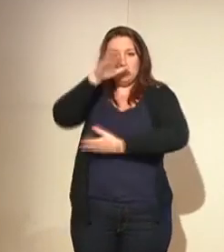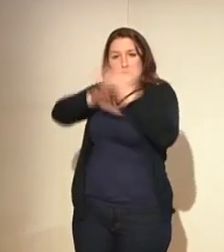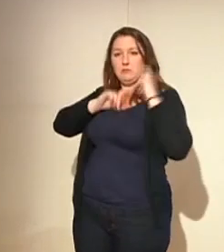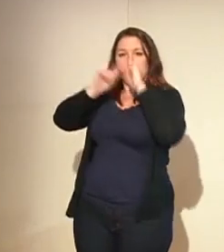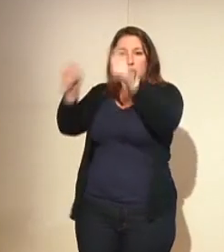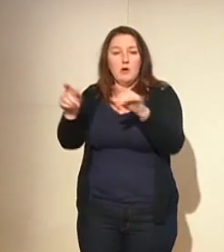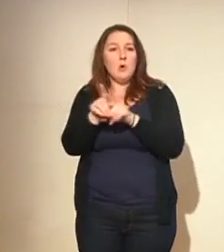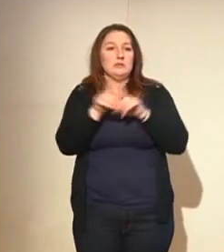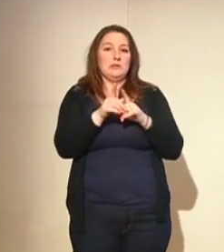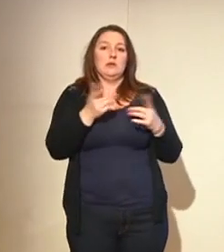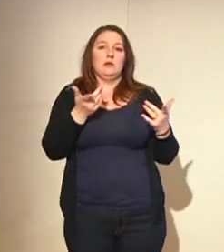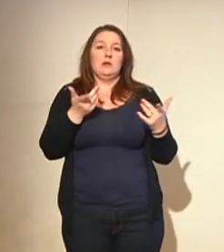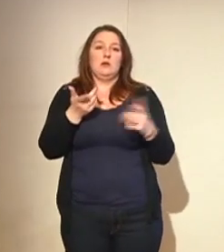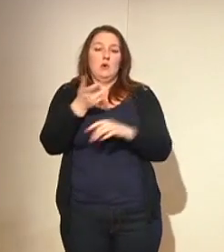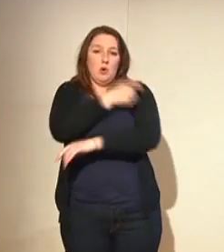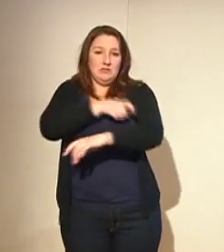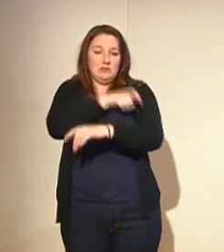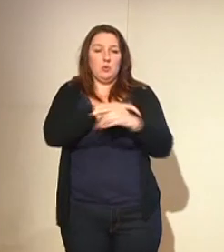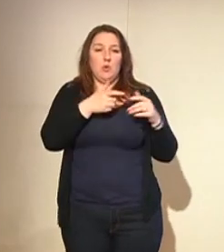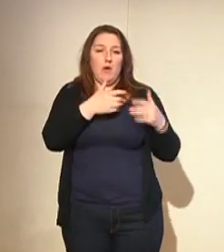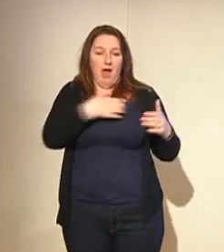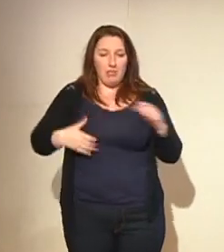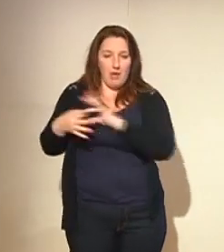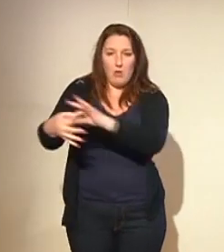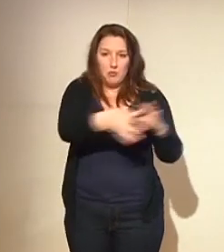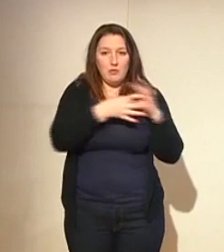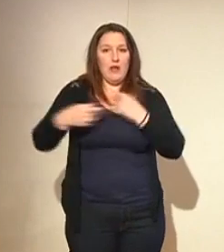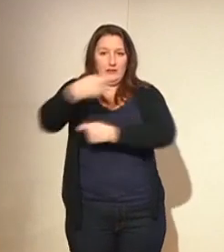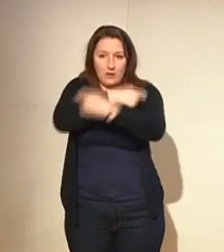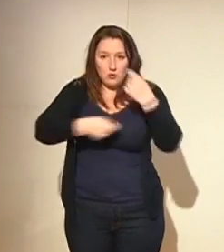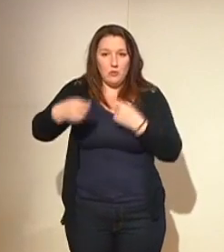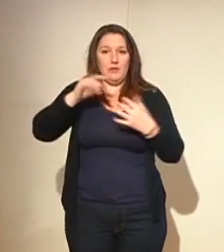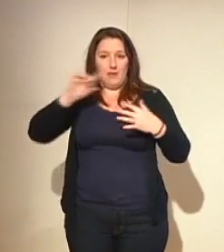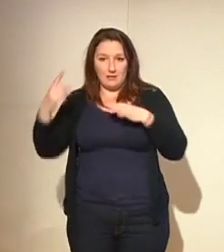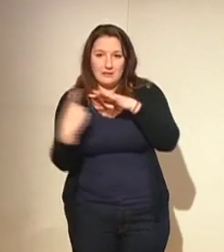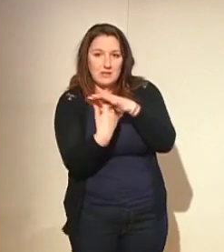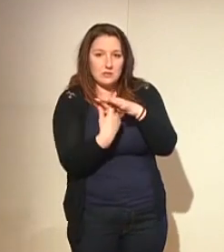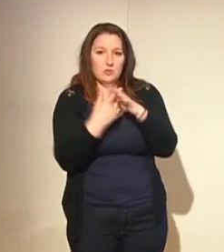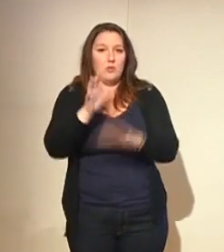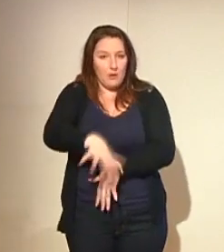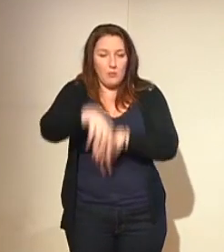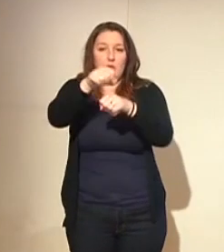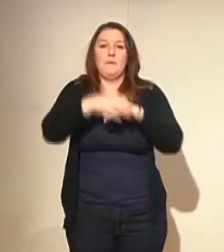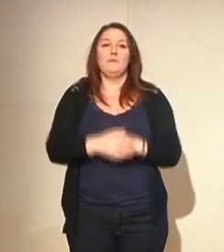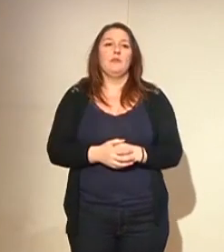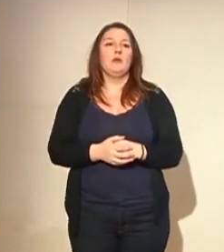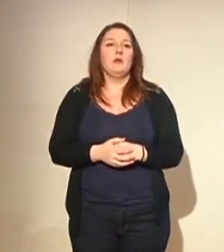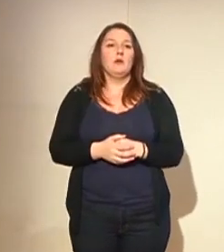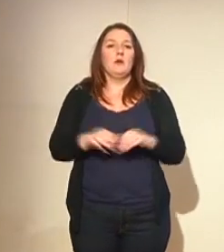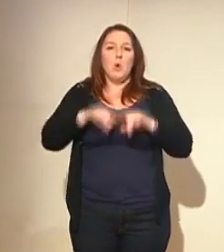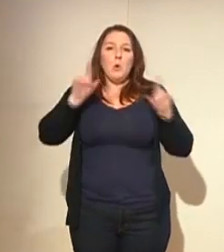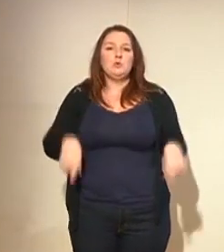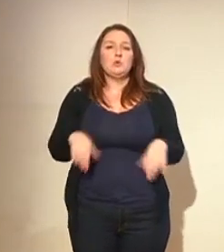questions intercommunales l'économie l'emploi et l'insertion commission ressources et évaluation il